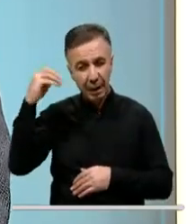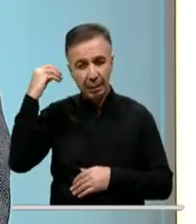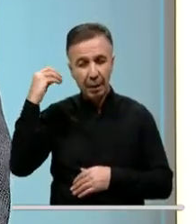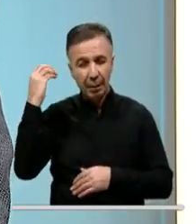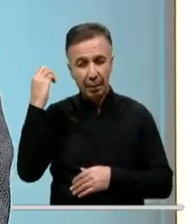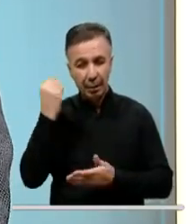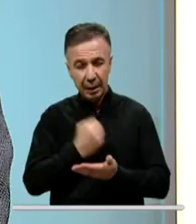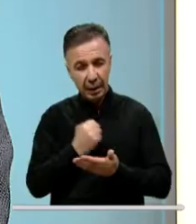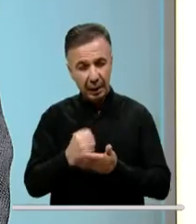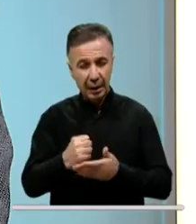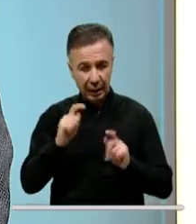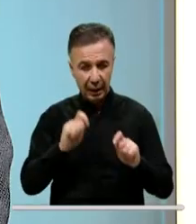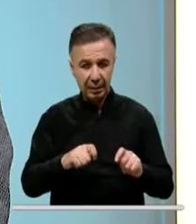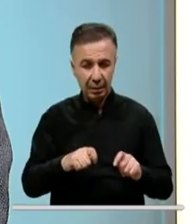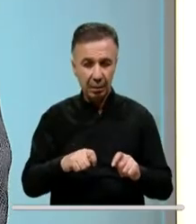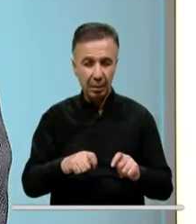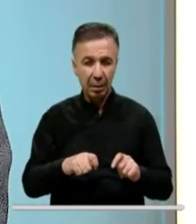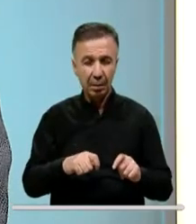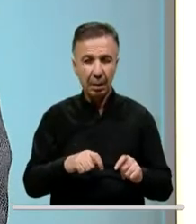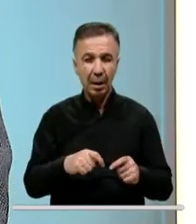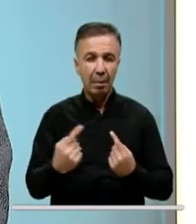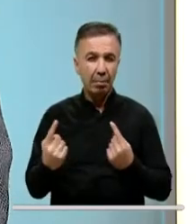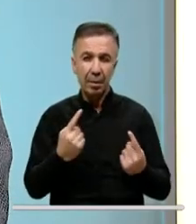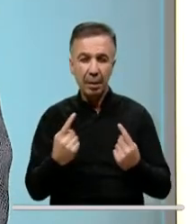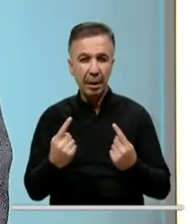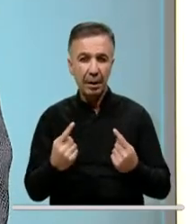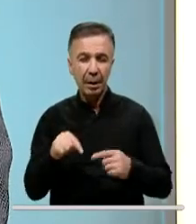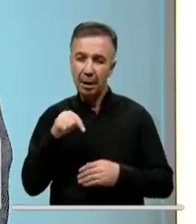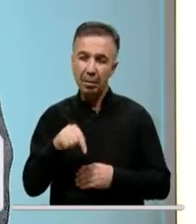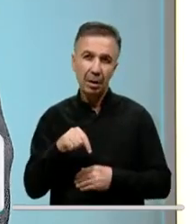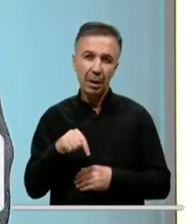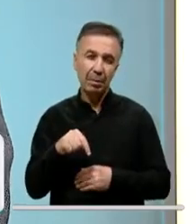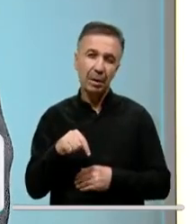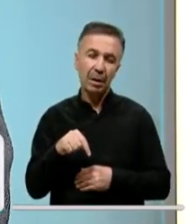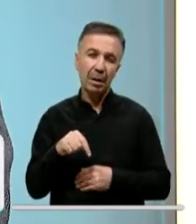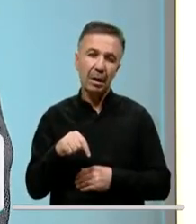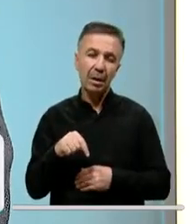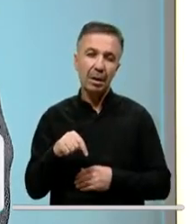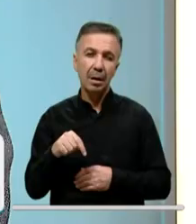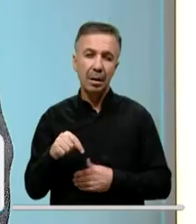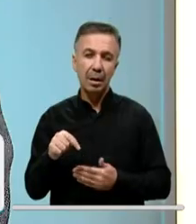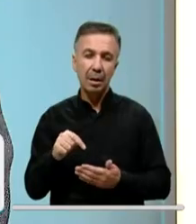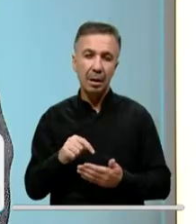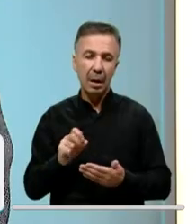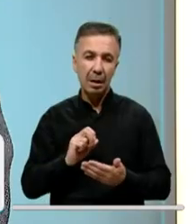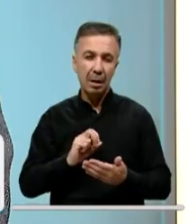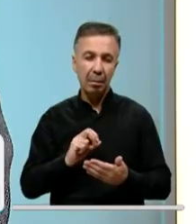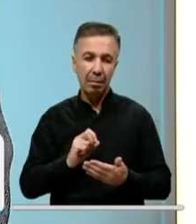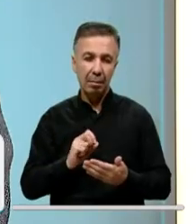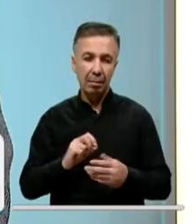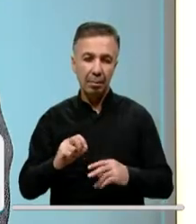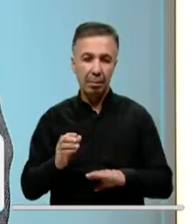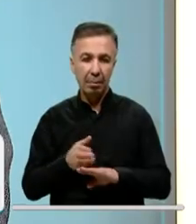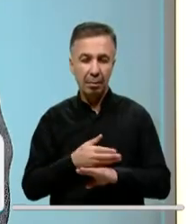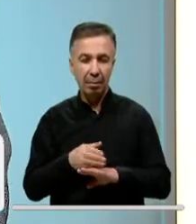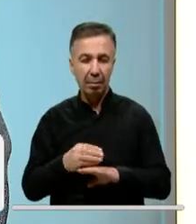evlenseler, ondan sonra birisine hak vaki olsa birbirlerine bugünkü anlamda mirasçı olamazlar. Yani mahkemeye